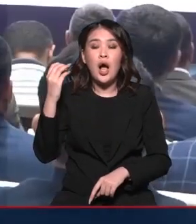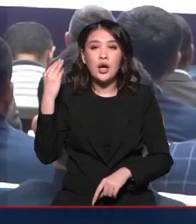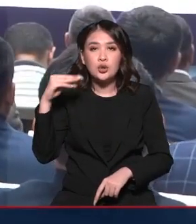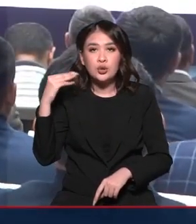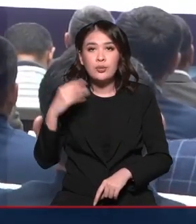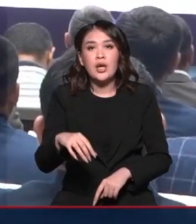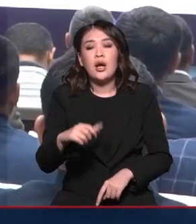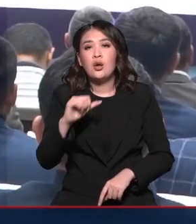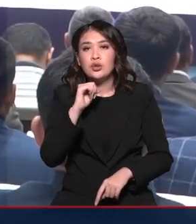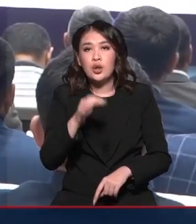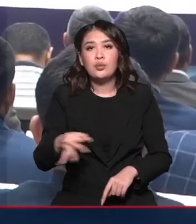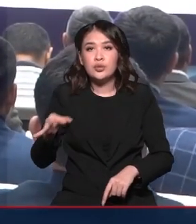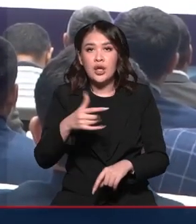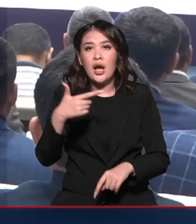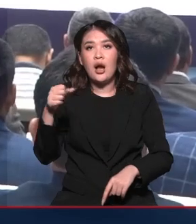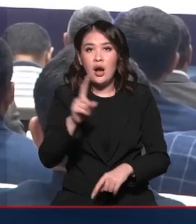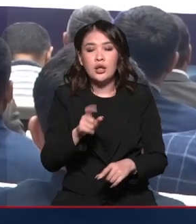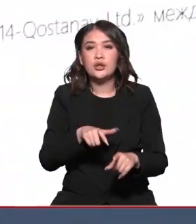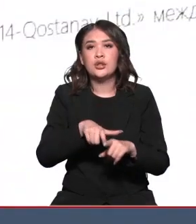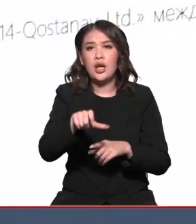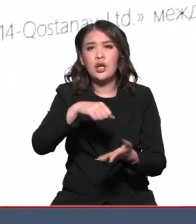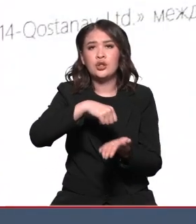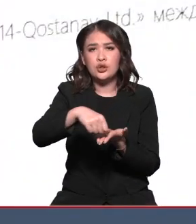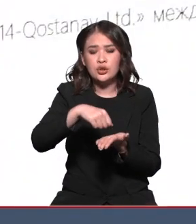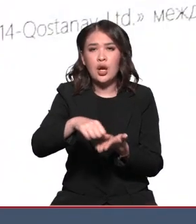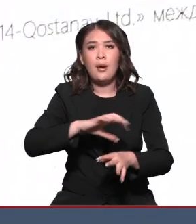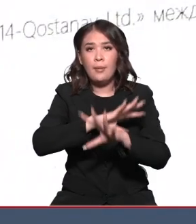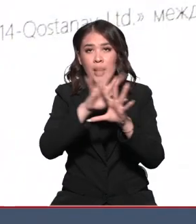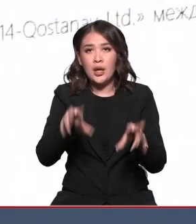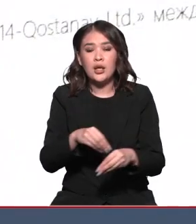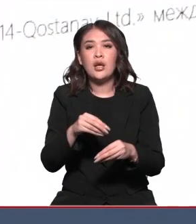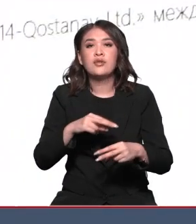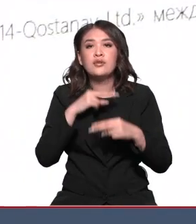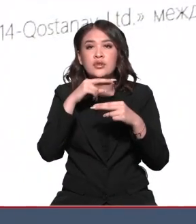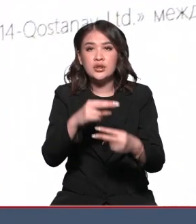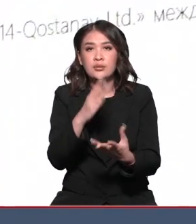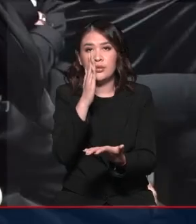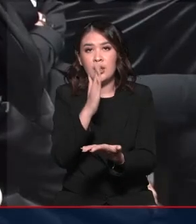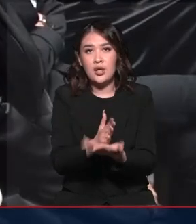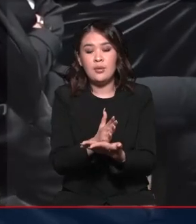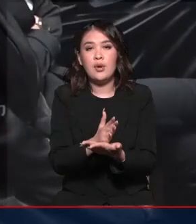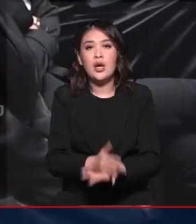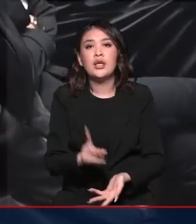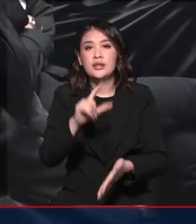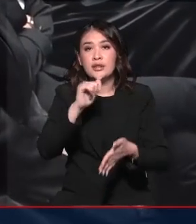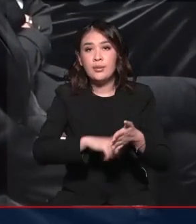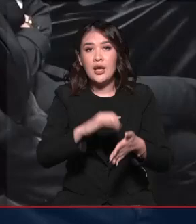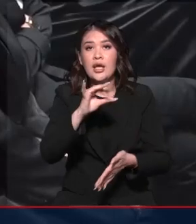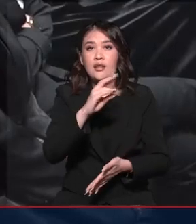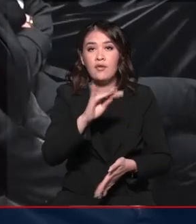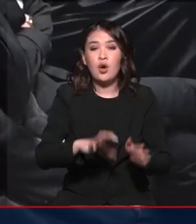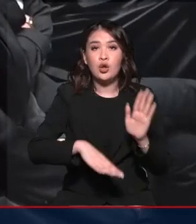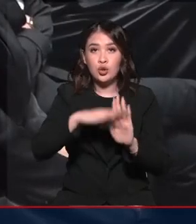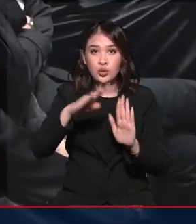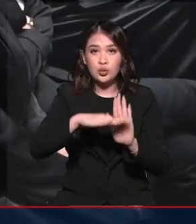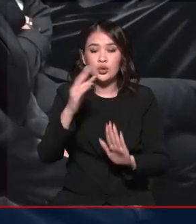құбырының құрылысы бар. Сондай-ақ жол салу, су желілерін тартуға ерекше назар аударылып отыр. Себебі инфрақұрылымды